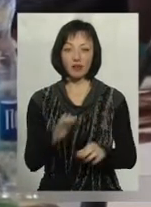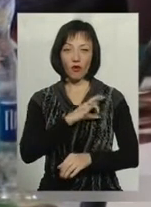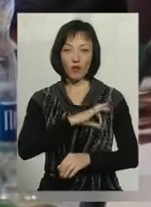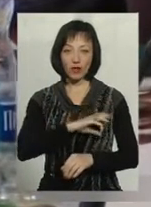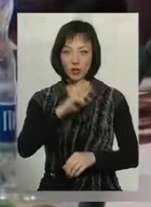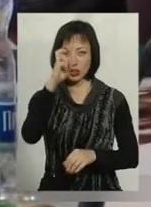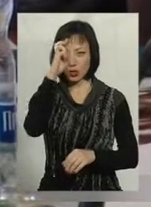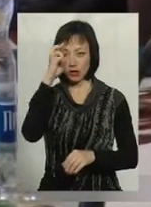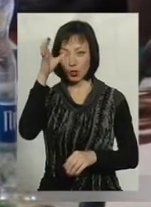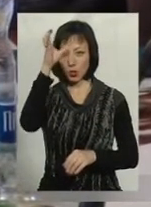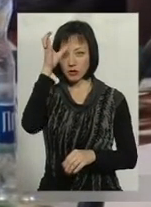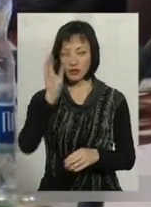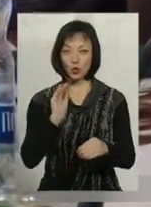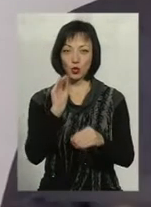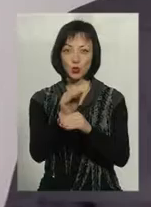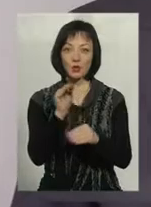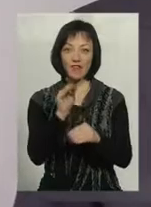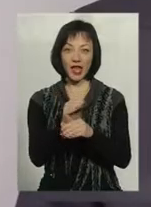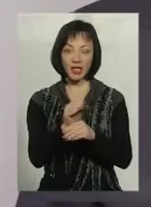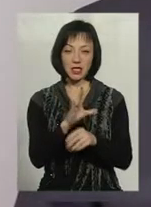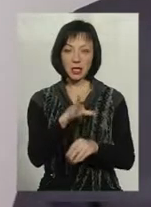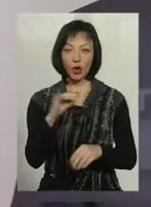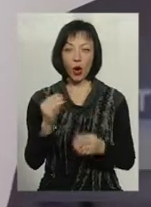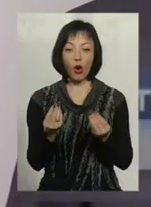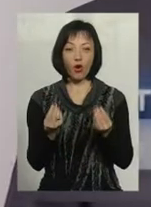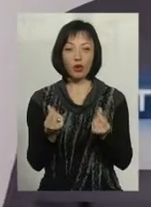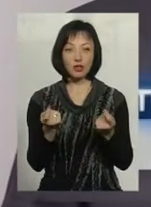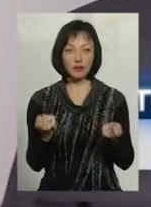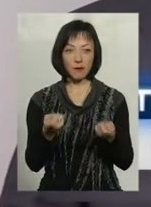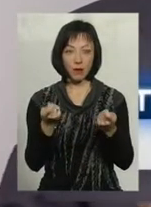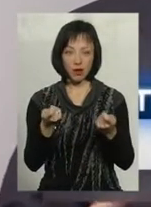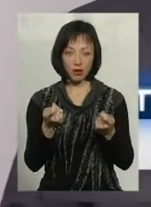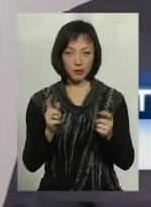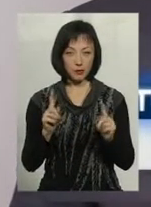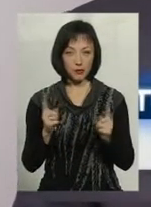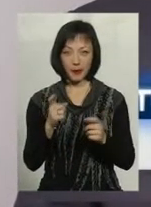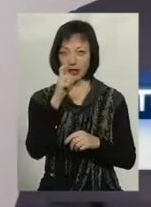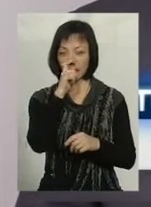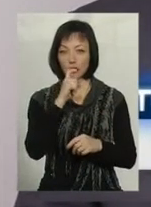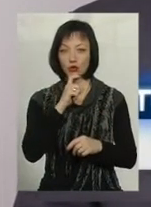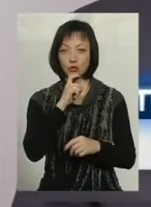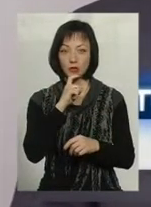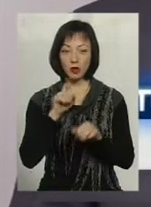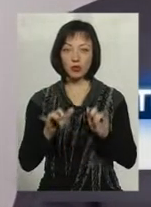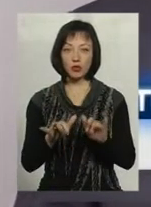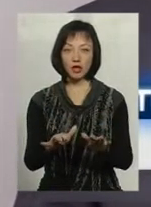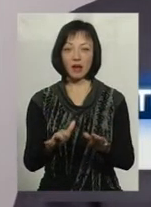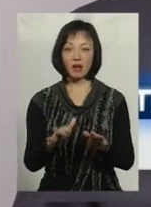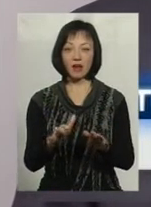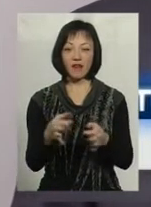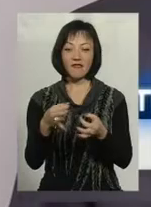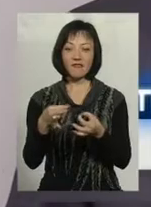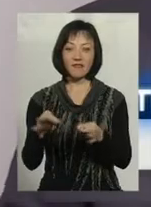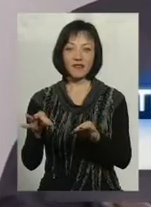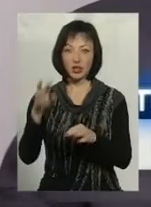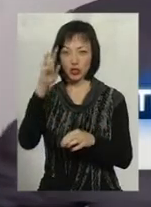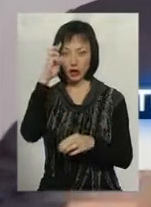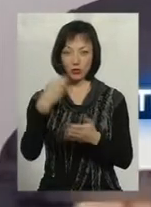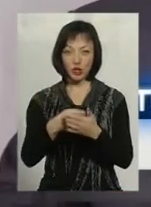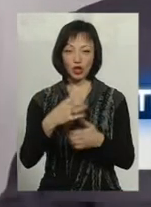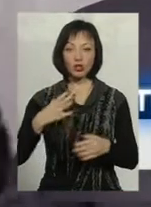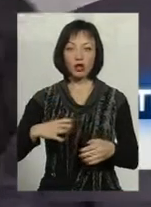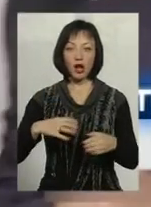напередодні чергової сесії обласної ради. Фахівці зазначають, завдання нового бюджету – забезпечення основних захищених